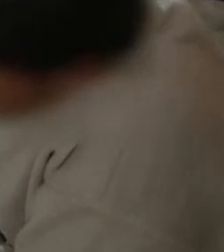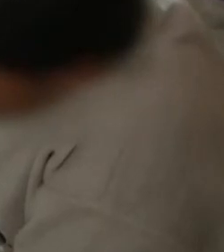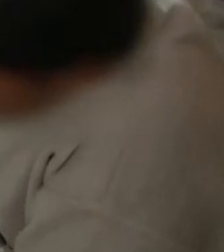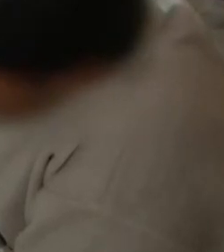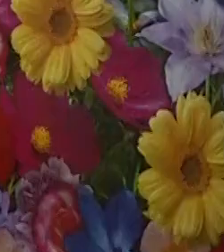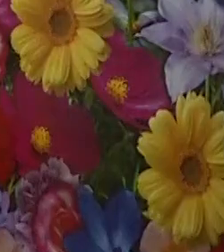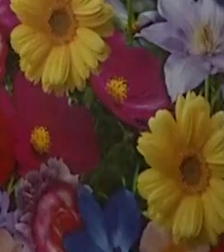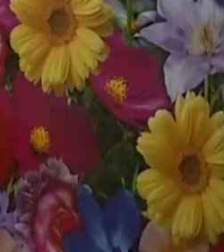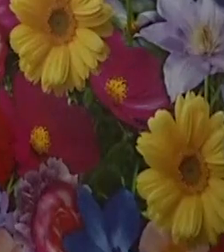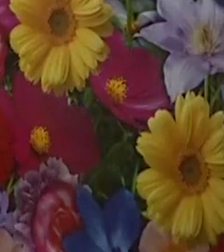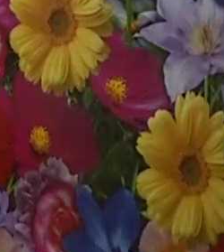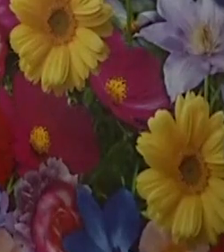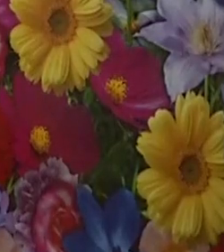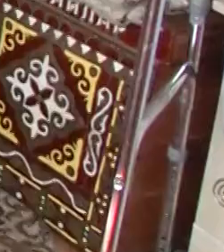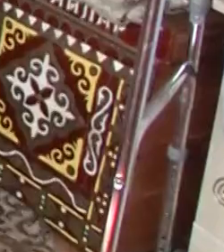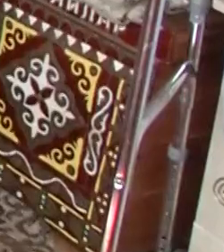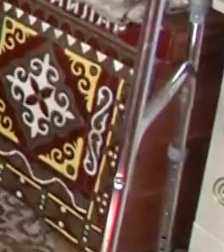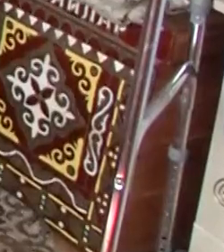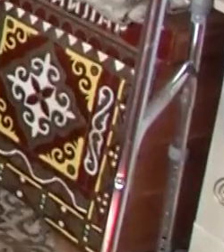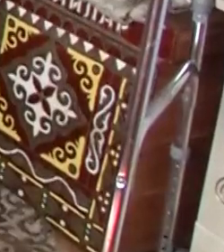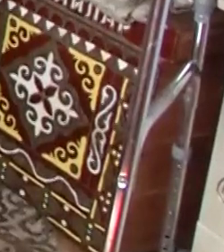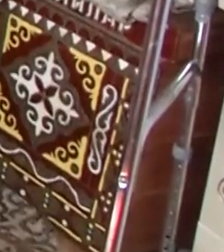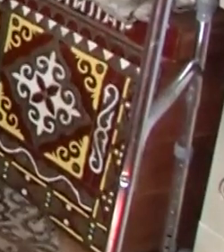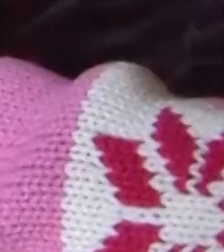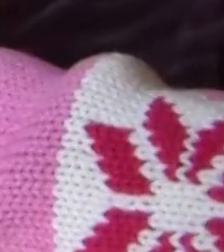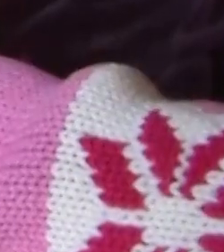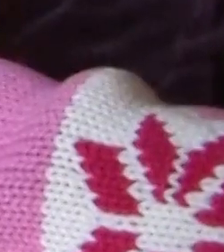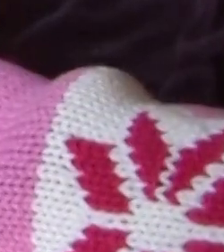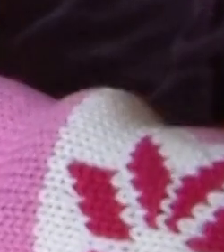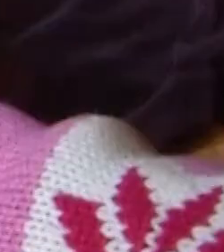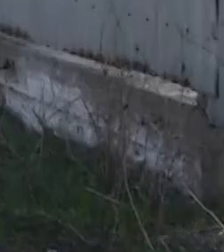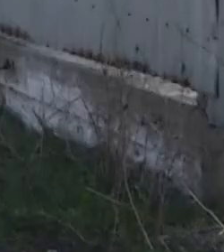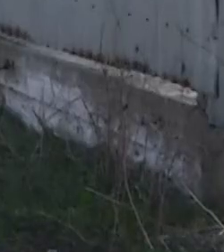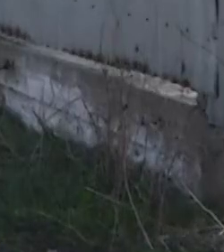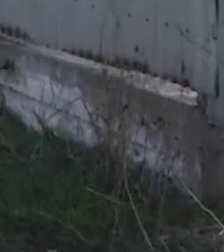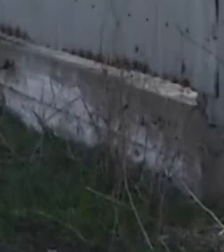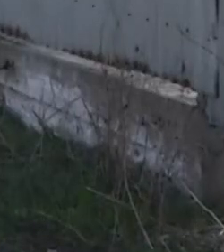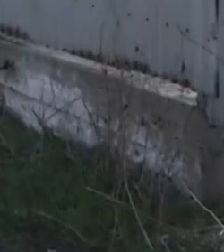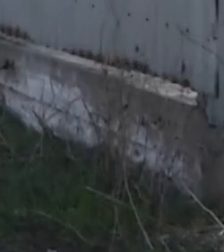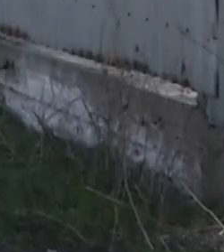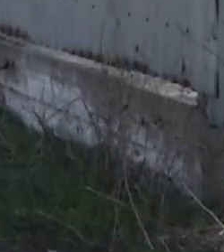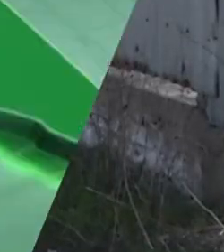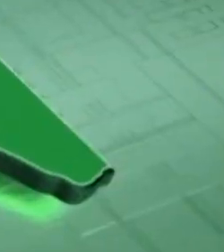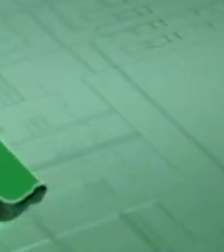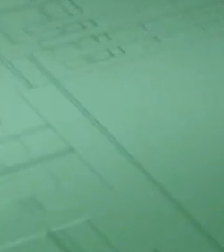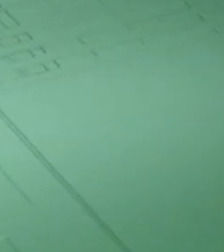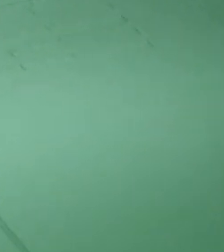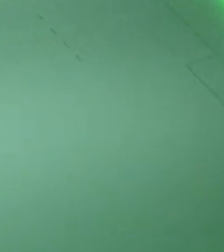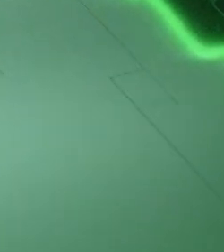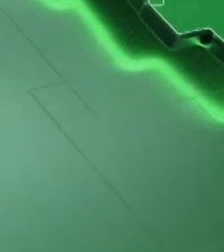Отец пятерых детей просит помощи казахстанцев, чтобы спасти свою супругу. Подробнее смотрите в рубрике «Мейер Микене».